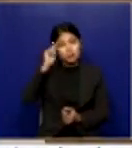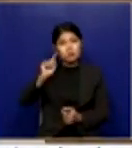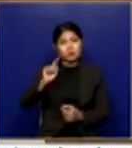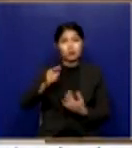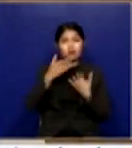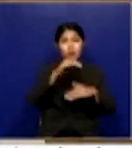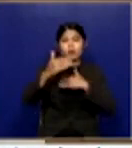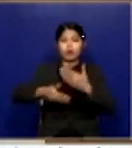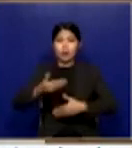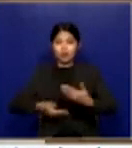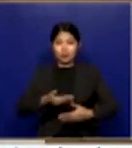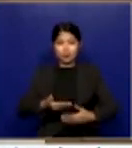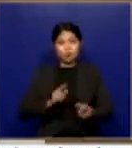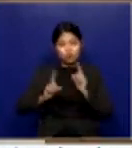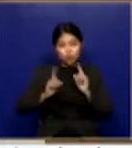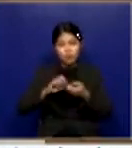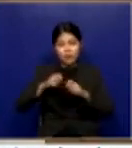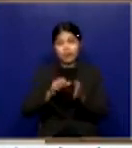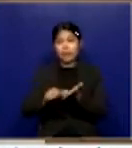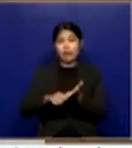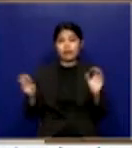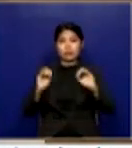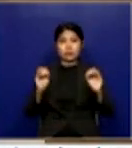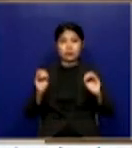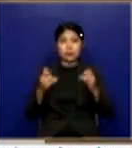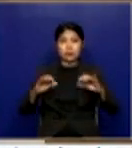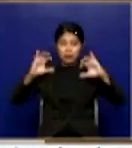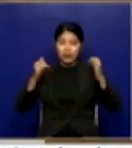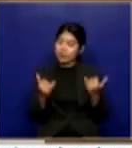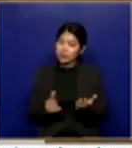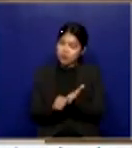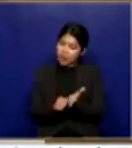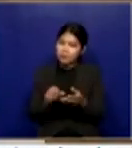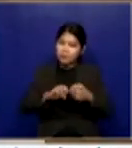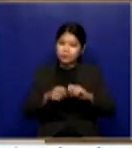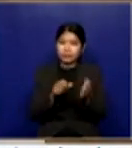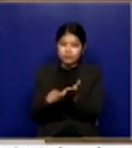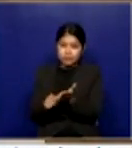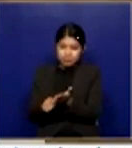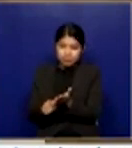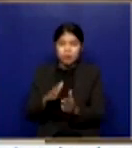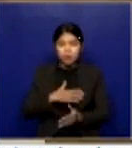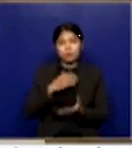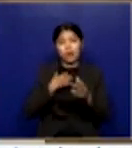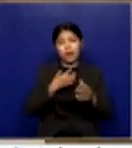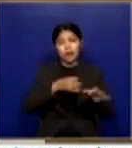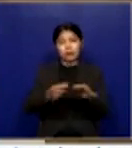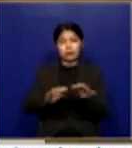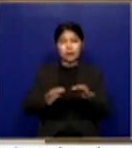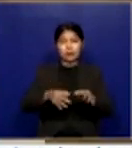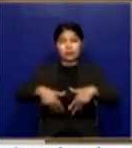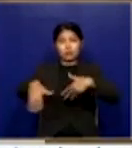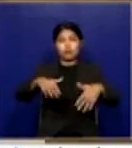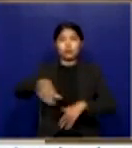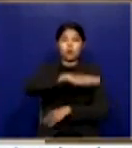ตลาดสิ่งเหล่านี้ไม่เคยและการพูดจามาก่อนแล้วก็จะพูดรัฐบาลนี้นะครับก็นั้นผมก็อยากจะเปลี่ยนที่แจงพี่น้องกัน